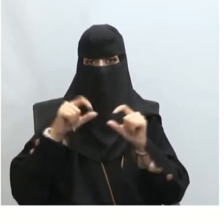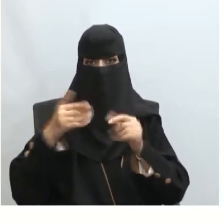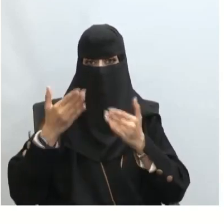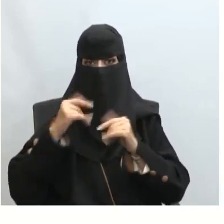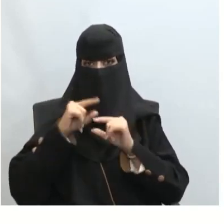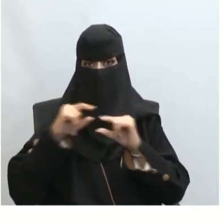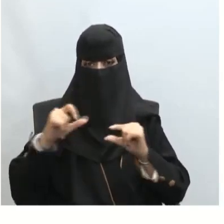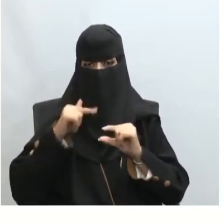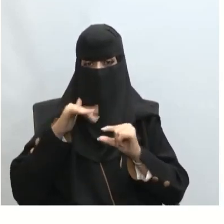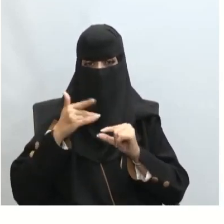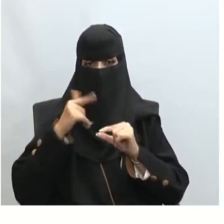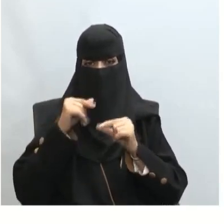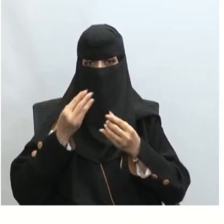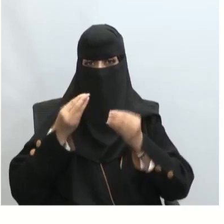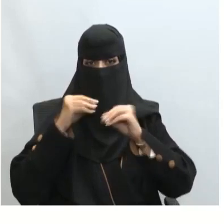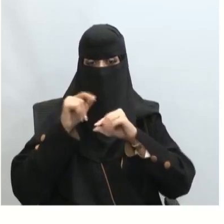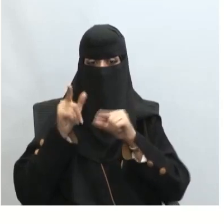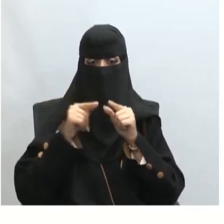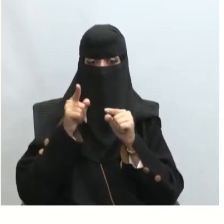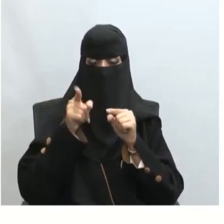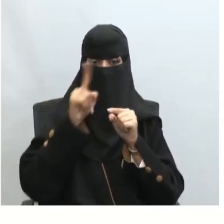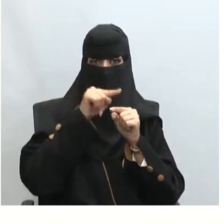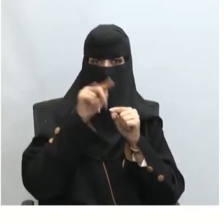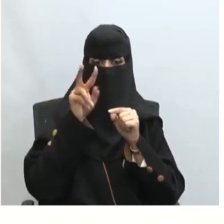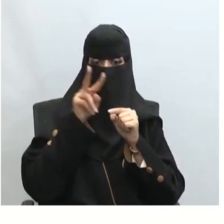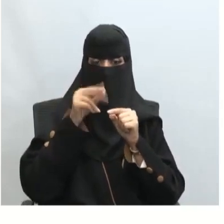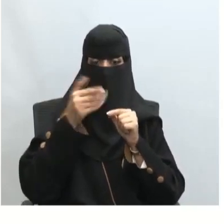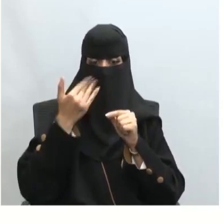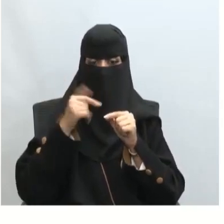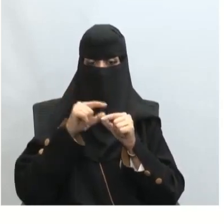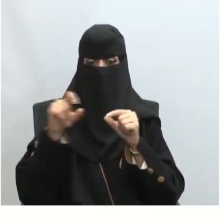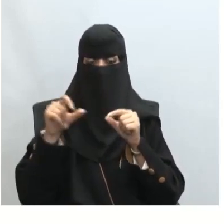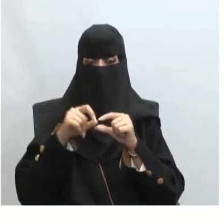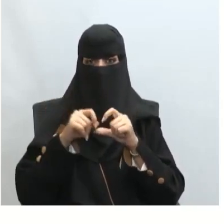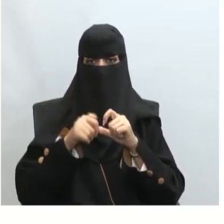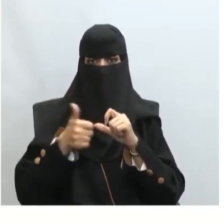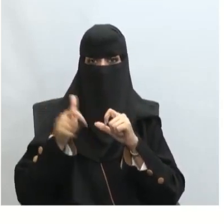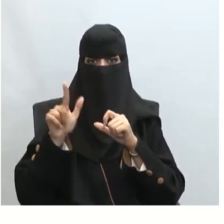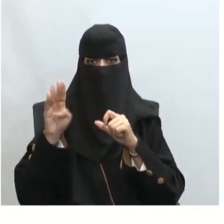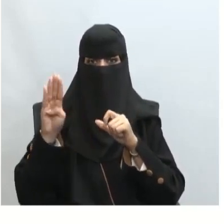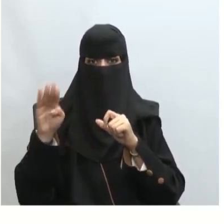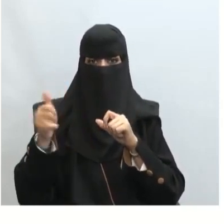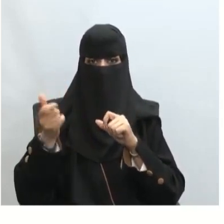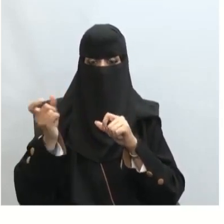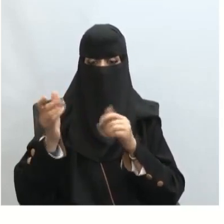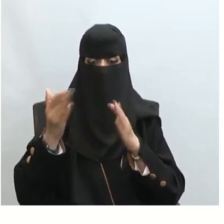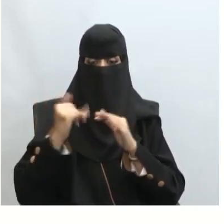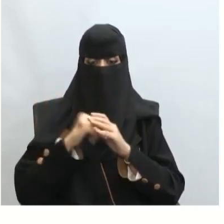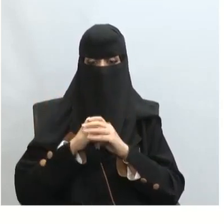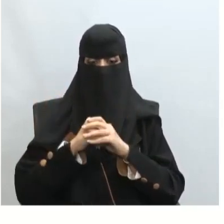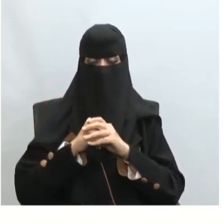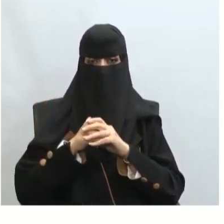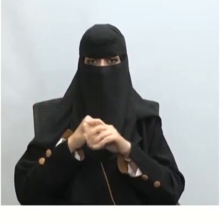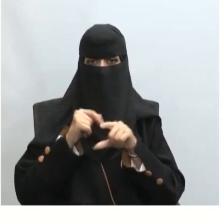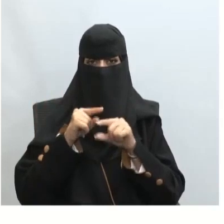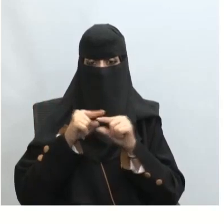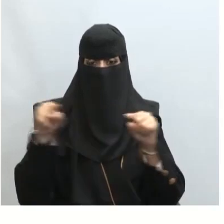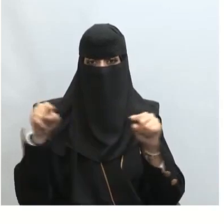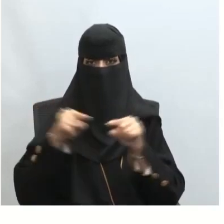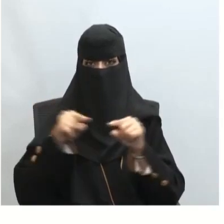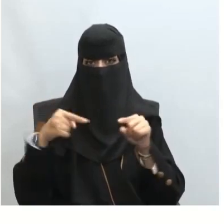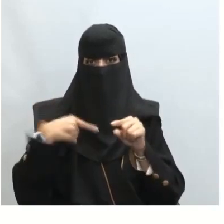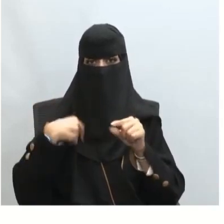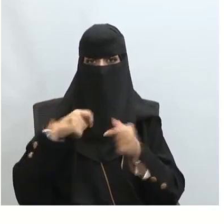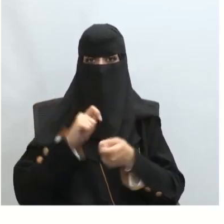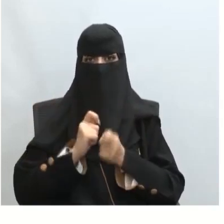التاليه طبعا هنا اضافه الهيدروجين للرابط الثنائيه سيعطيني الكان وهنا في حاله هذه اللي هو